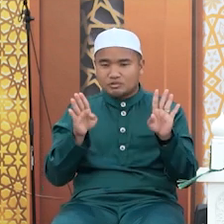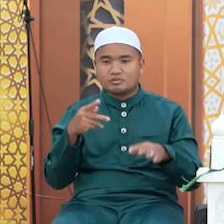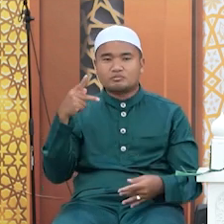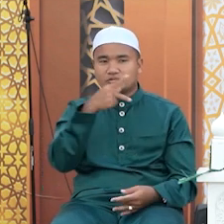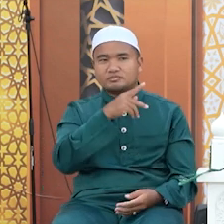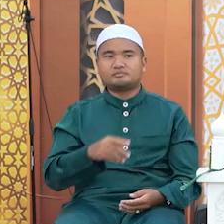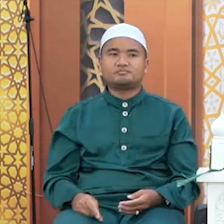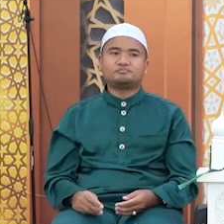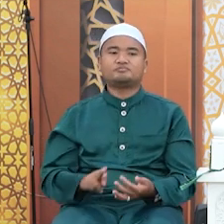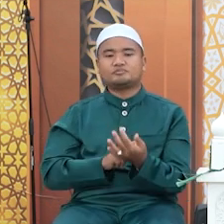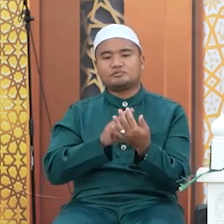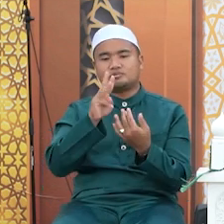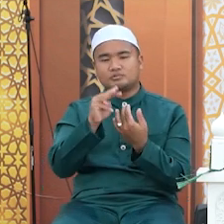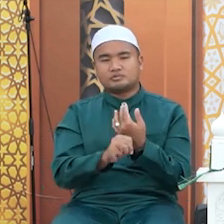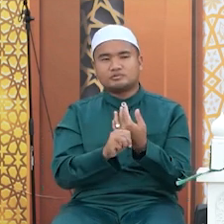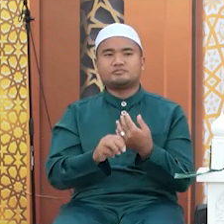Ramadan.